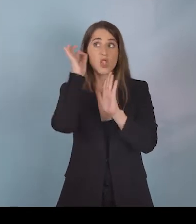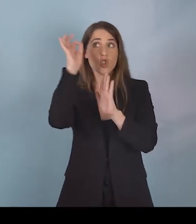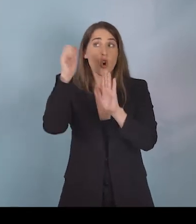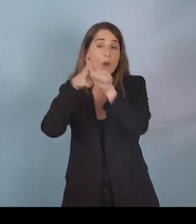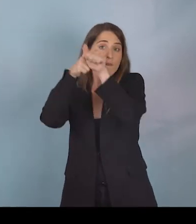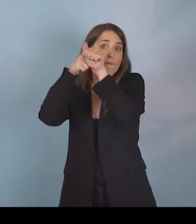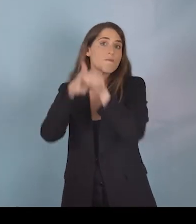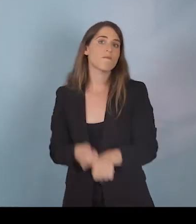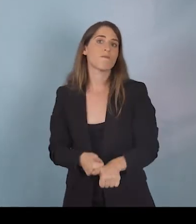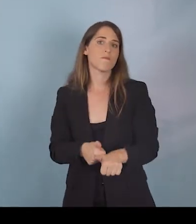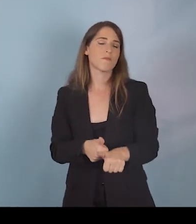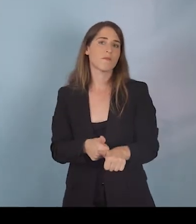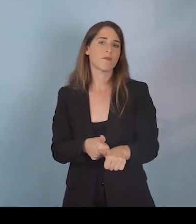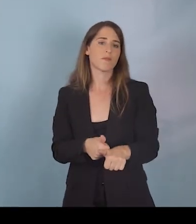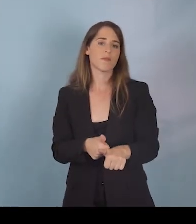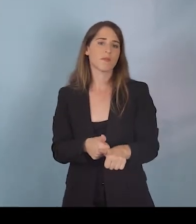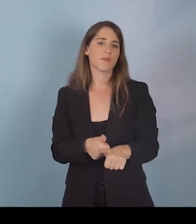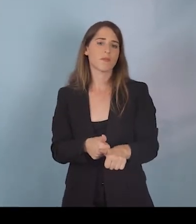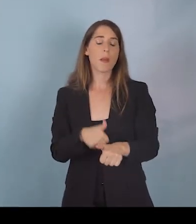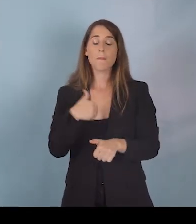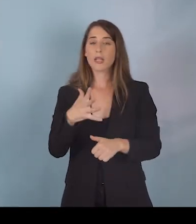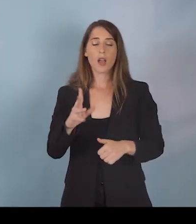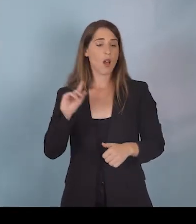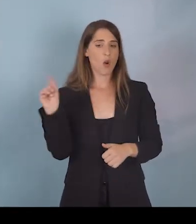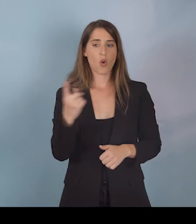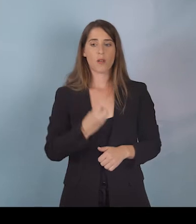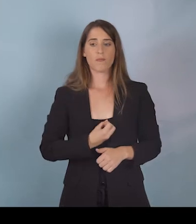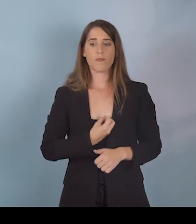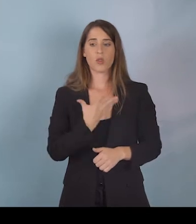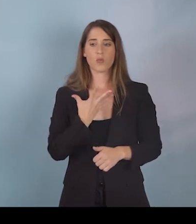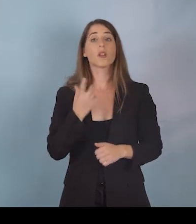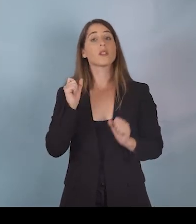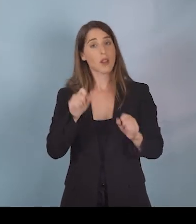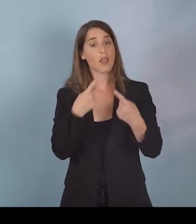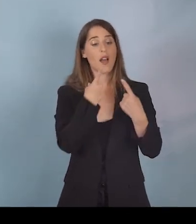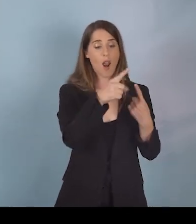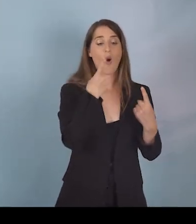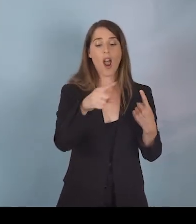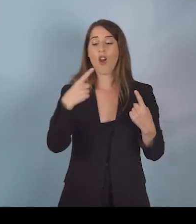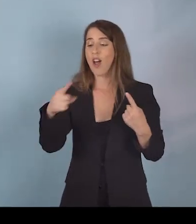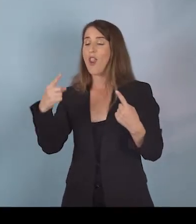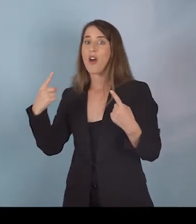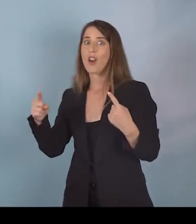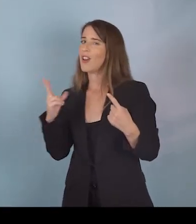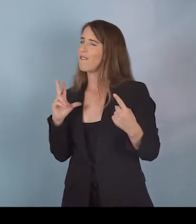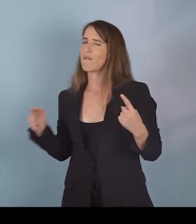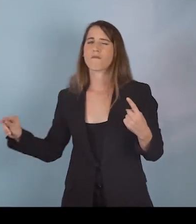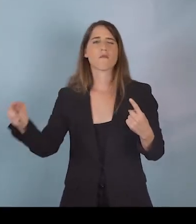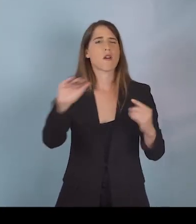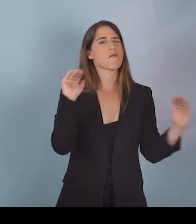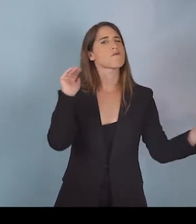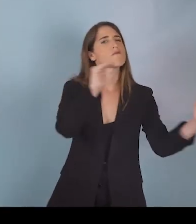και να αφοσιωθούμε στο να υλοποιηθούν. Αυτό θα βοηθήσει όλους μας να συνασταθούμε ότι είμαστε, να